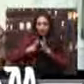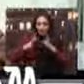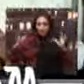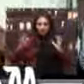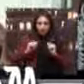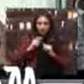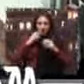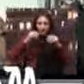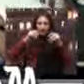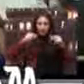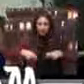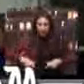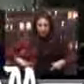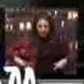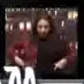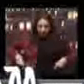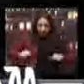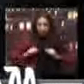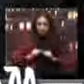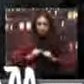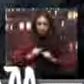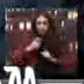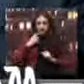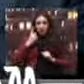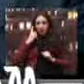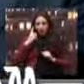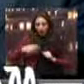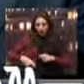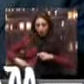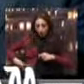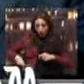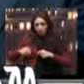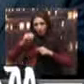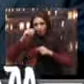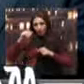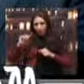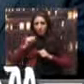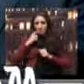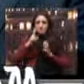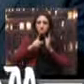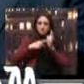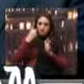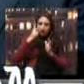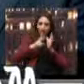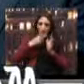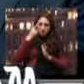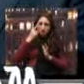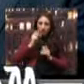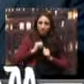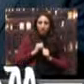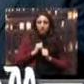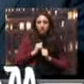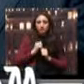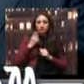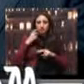عملية تفتيت الحصوات، وتم بدأنا بالكلى اليمين وتم تفتيتها، قد يحتاج جلسة أو جلستين لبقايا قد